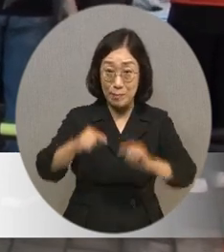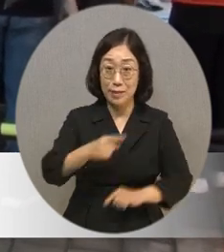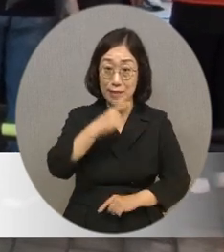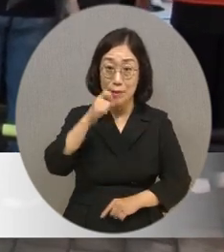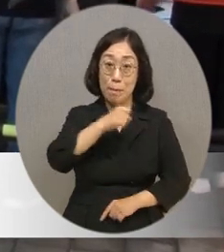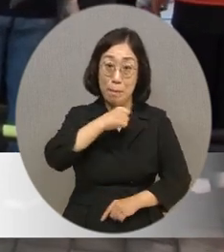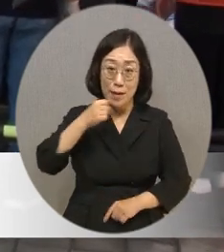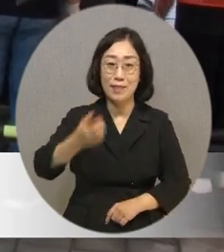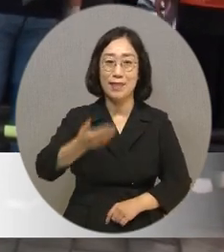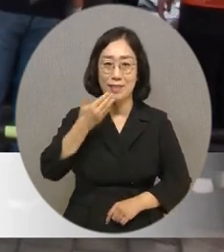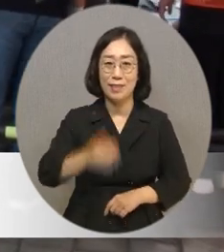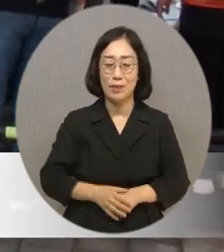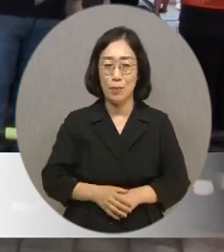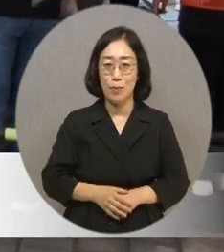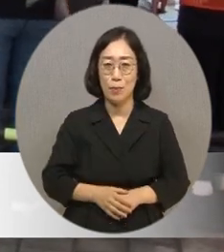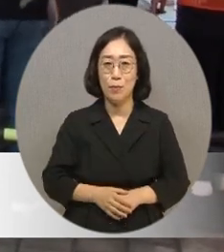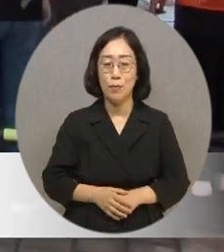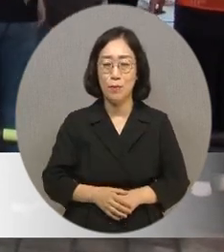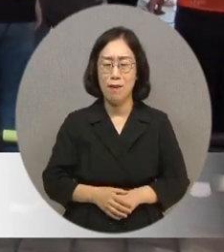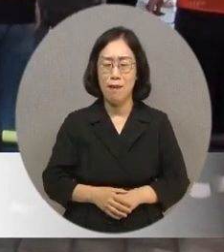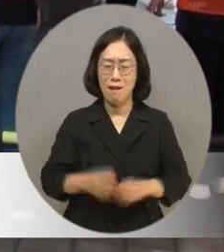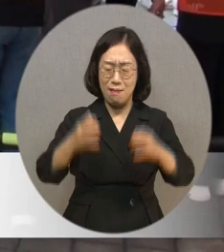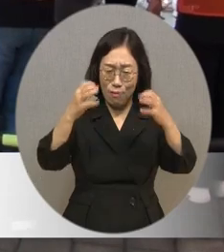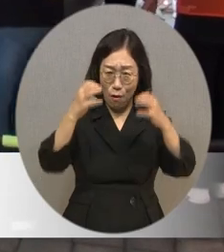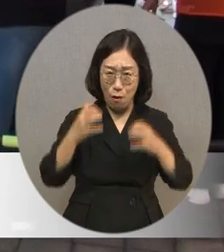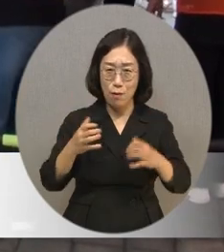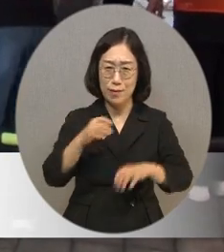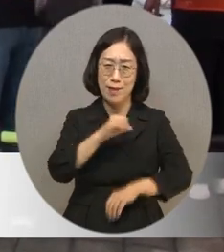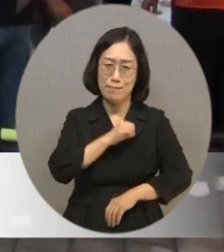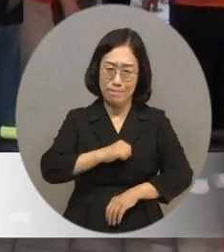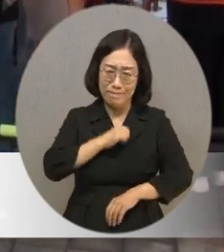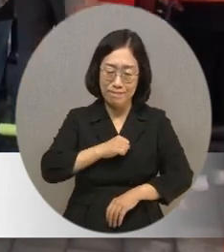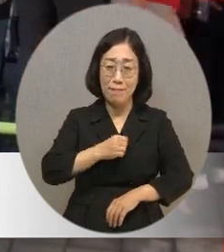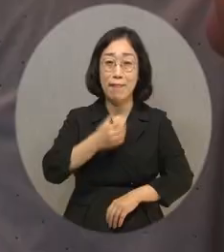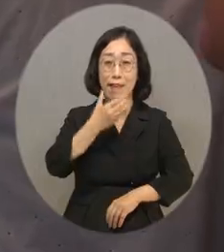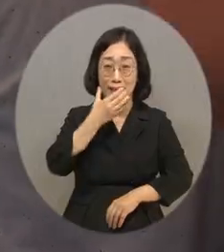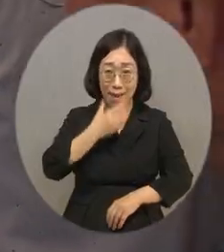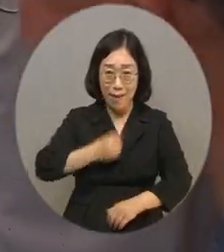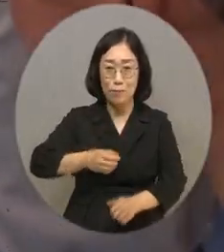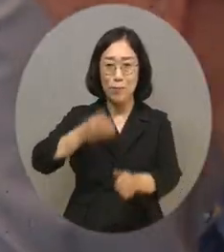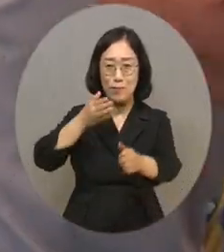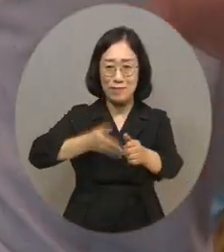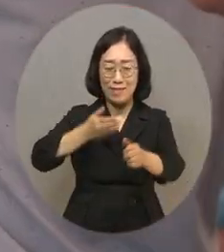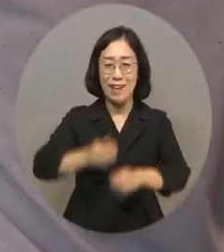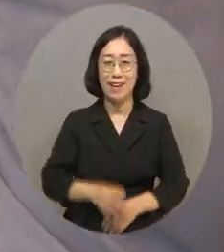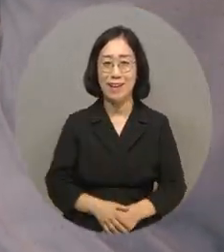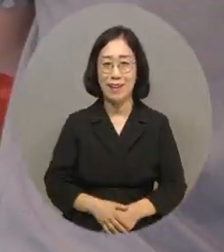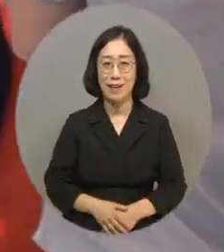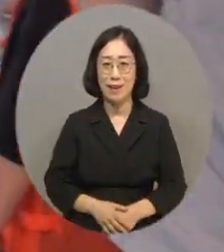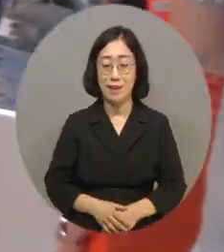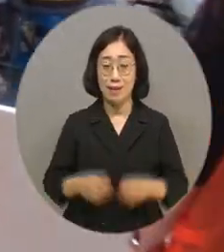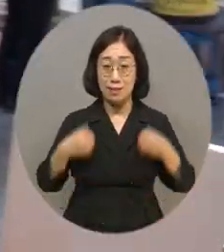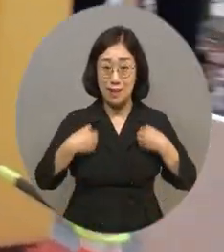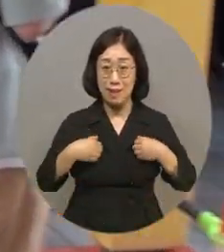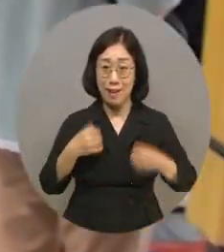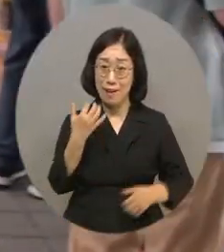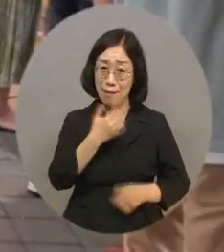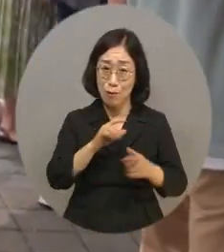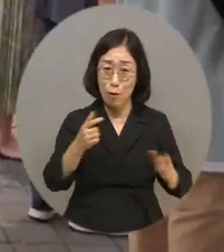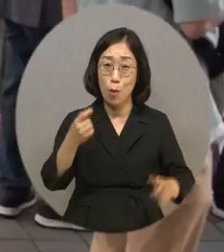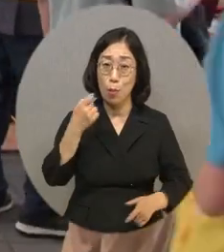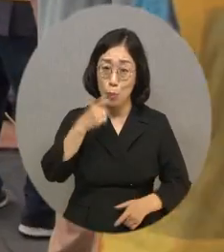드시고 뜨거운 날씨 잘 이겨내셨으면 좋겠습니다 행복하세요 노랑 주앙 파랑보라